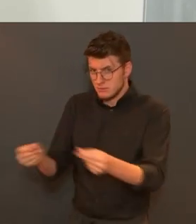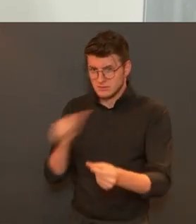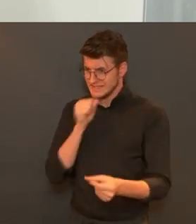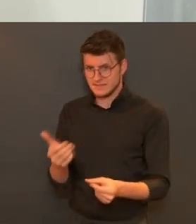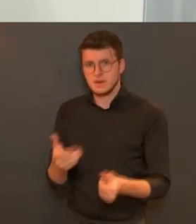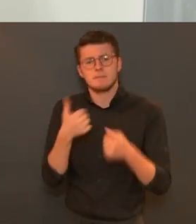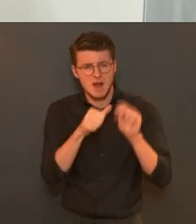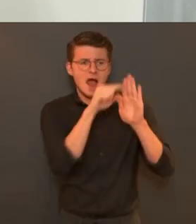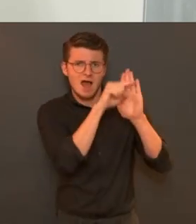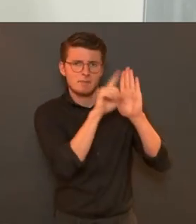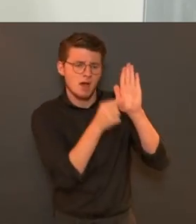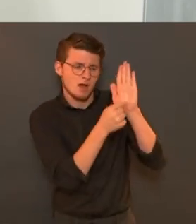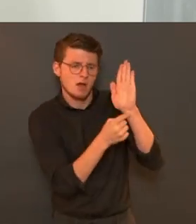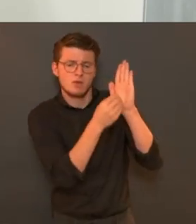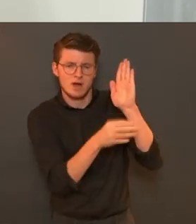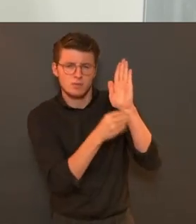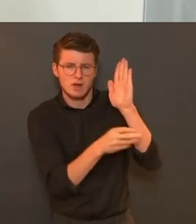passée.